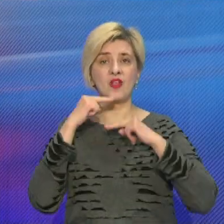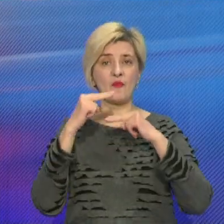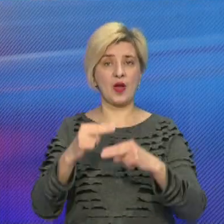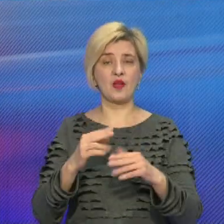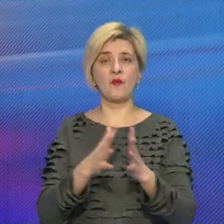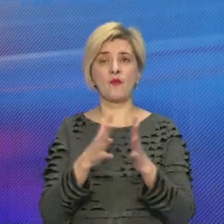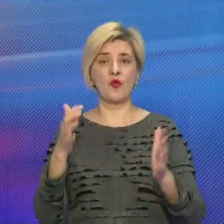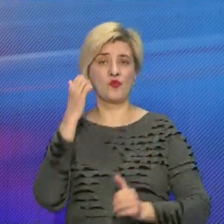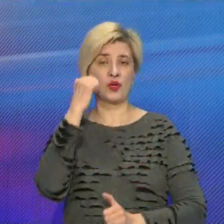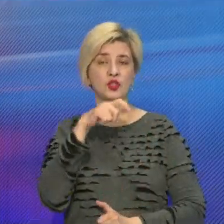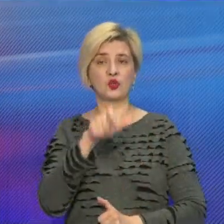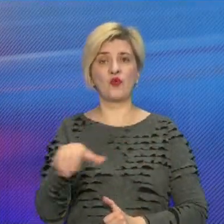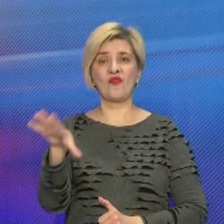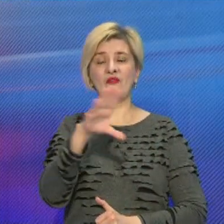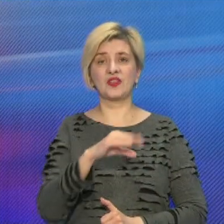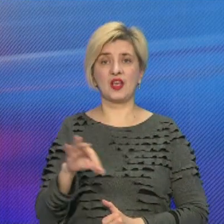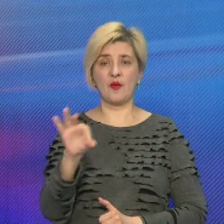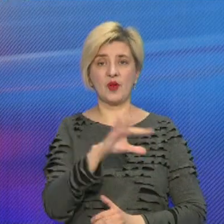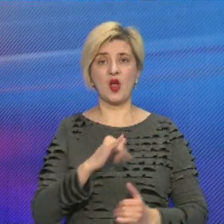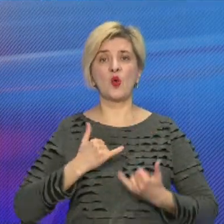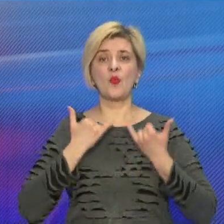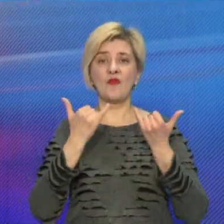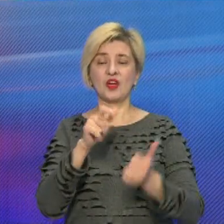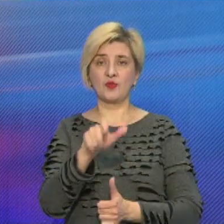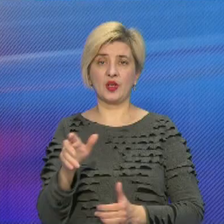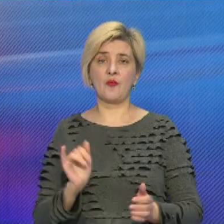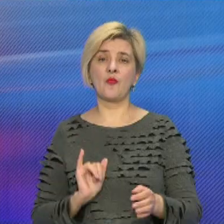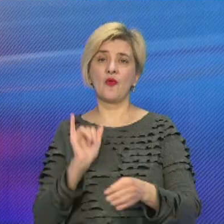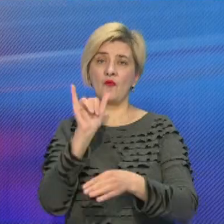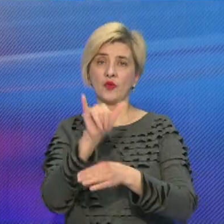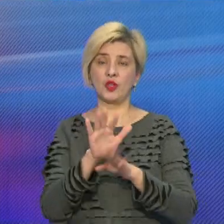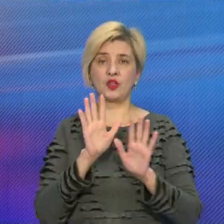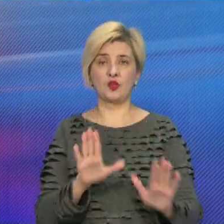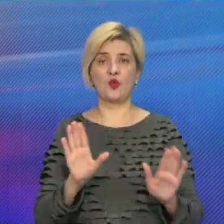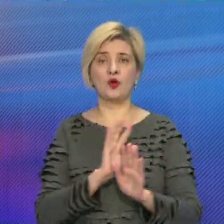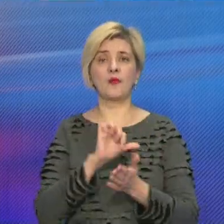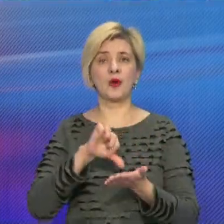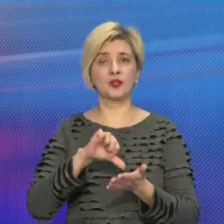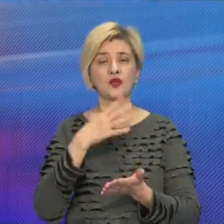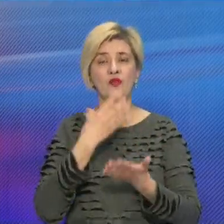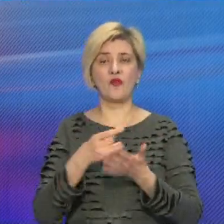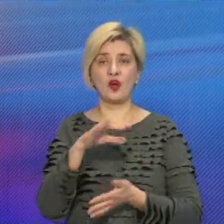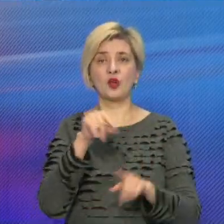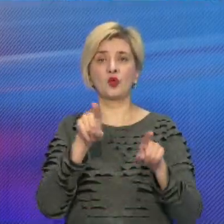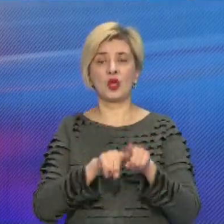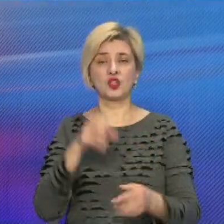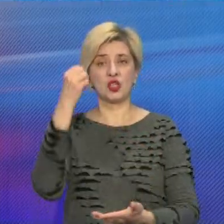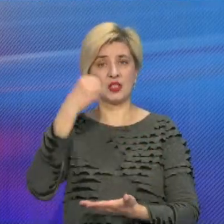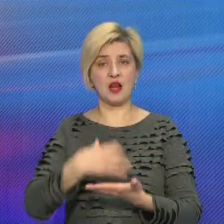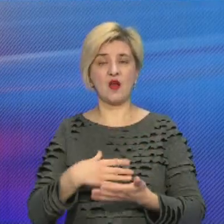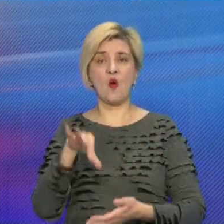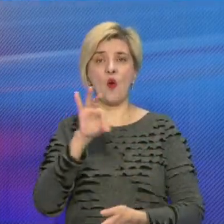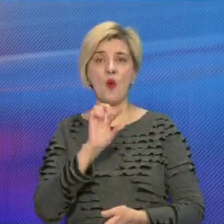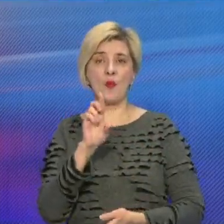всех регионах. До поважанных громадян едут в гости не только представники своего района, але и со столицы. Ольга